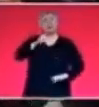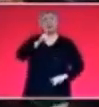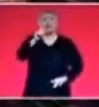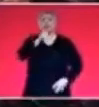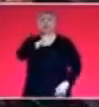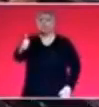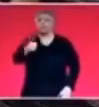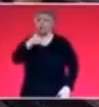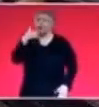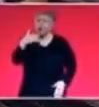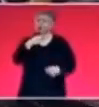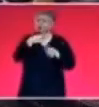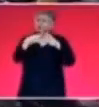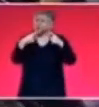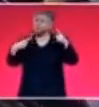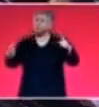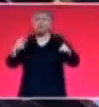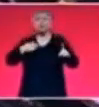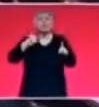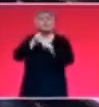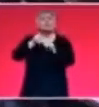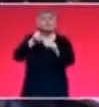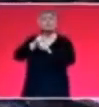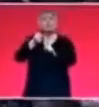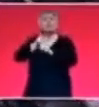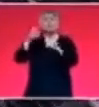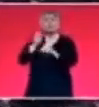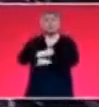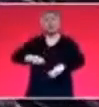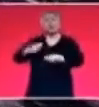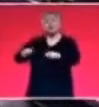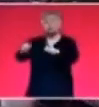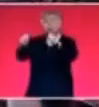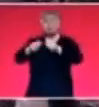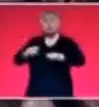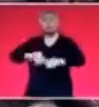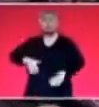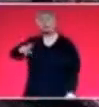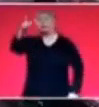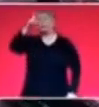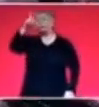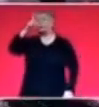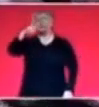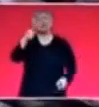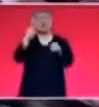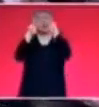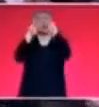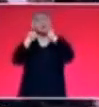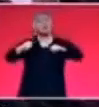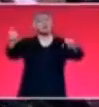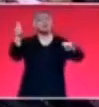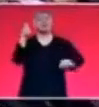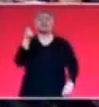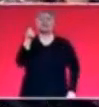μας, για μια Ελλάδα η οποία θα είναι εθνικά υπερήφανη και οικονομικά ανεξάρτητη. Για μια